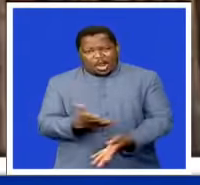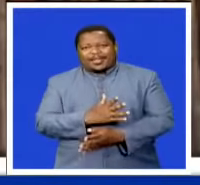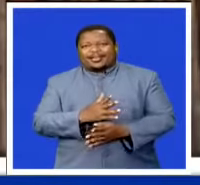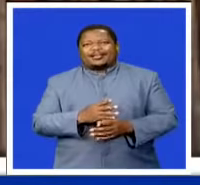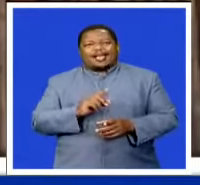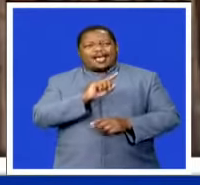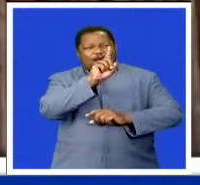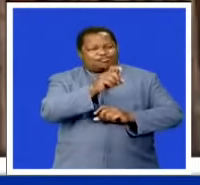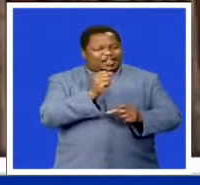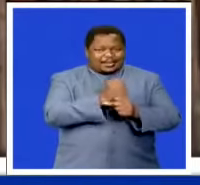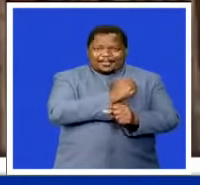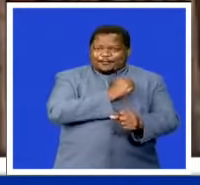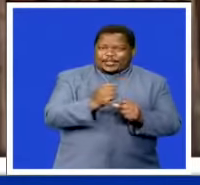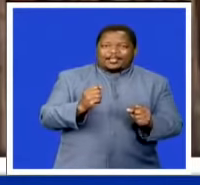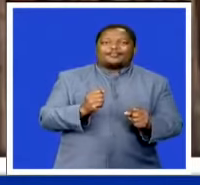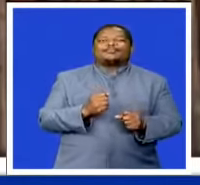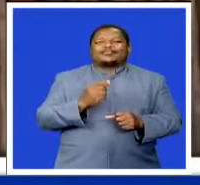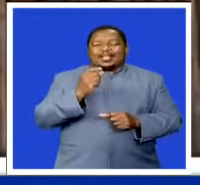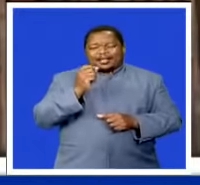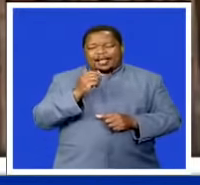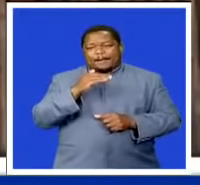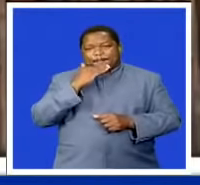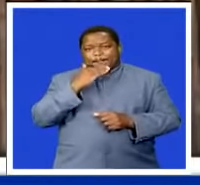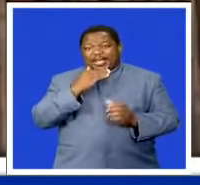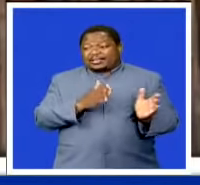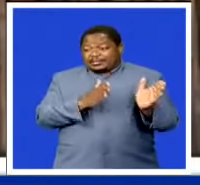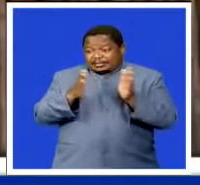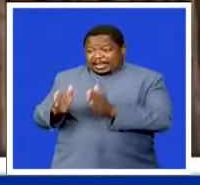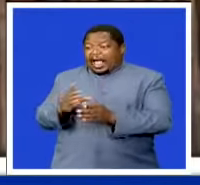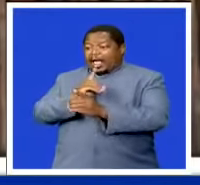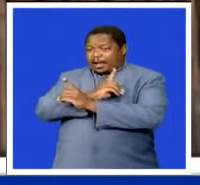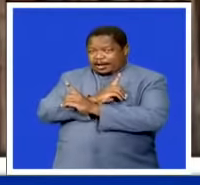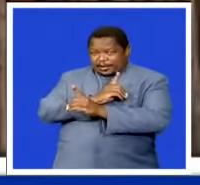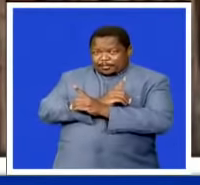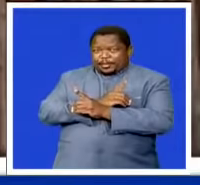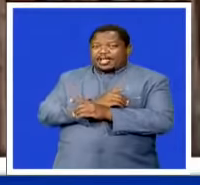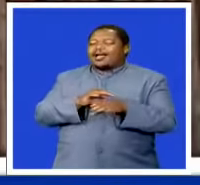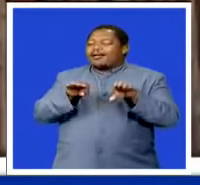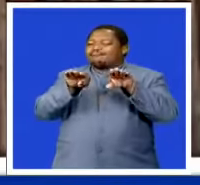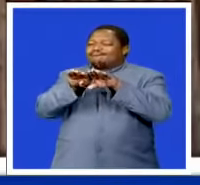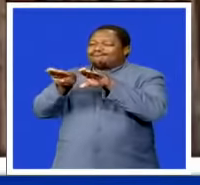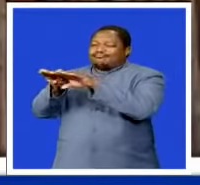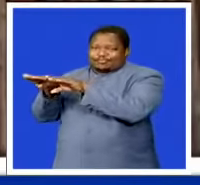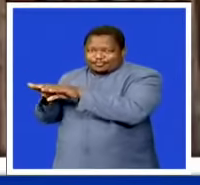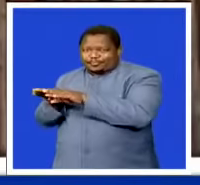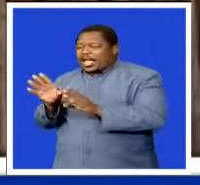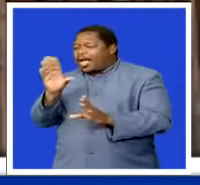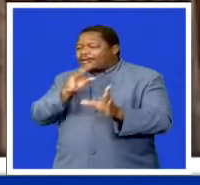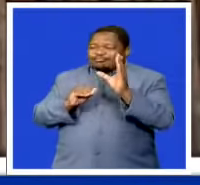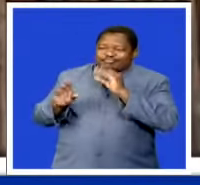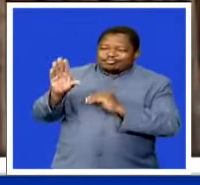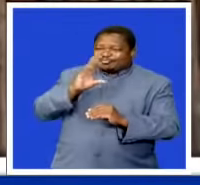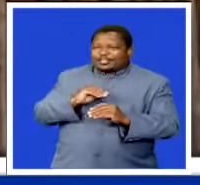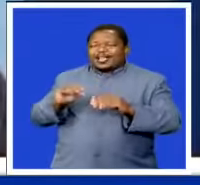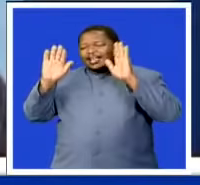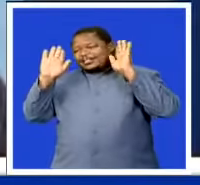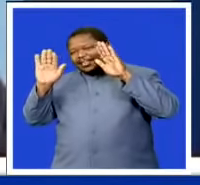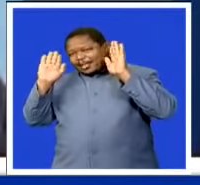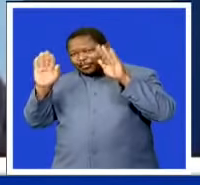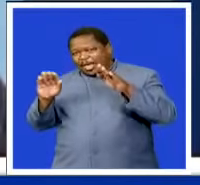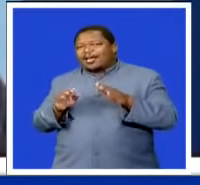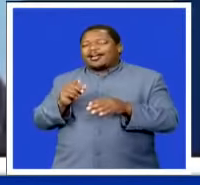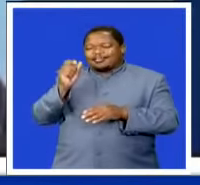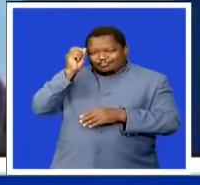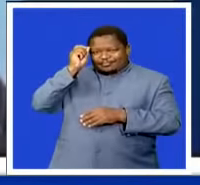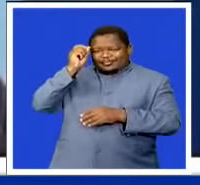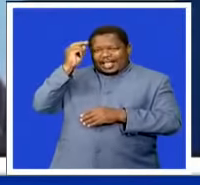bakhone ukuvoice out nekuthi ke badiscuss nebalingani babo ema-challenges labavame kuba wa-face.